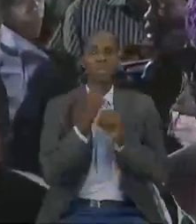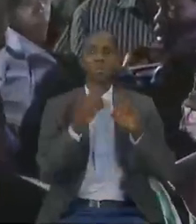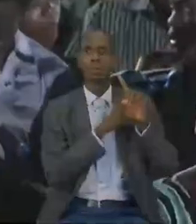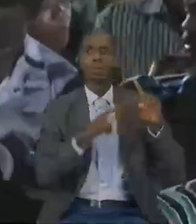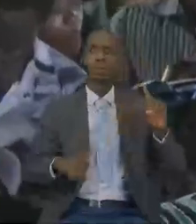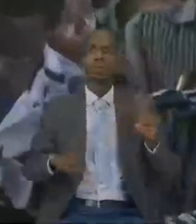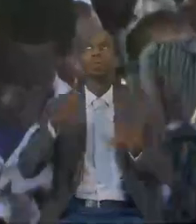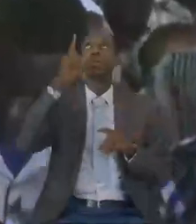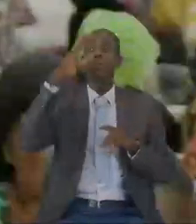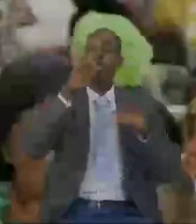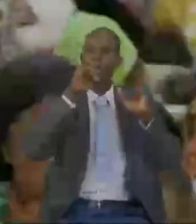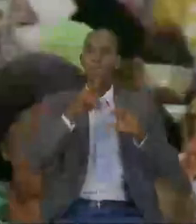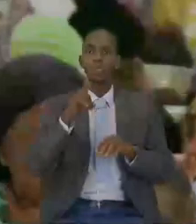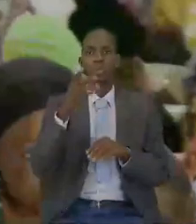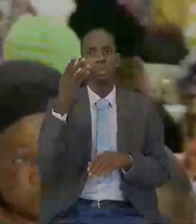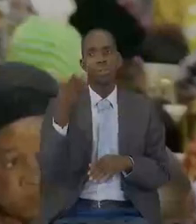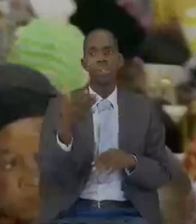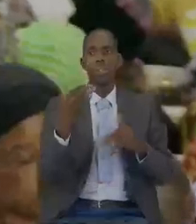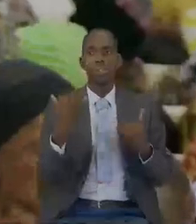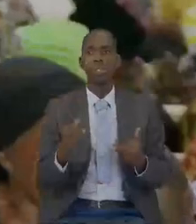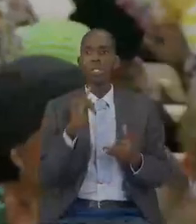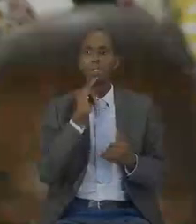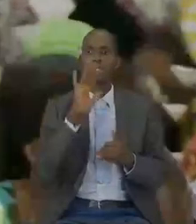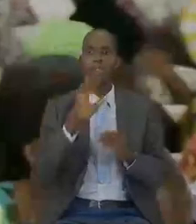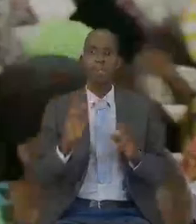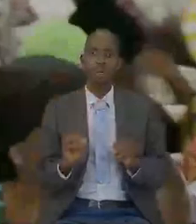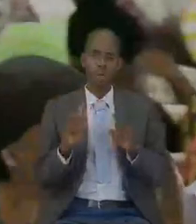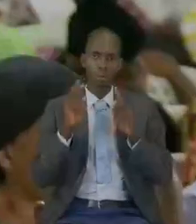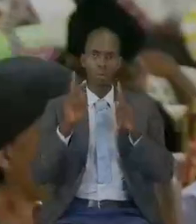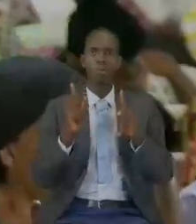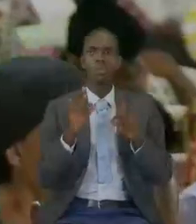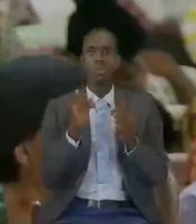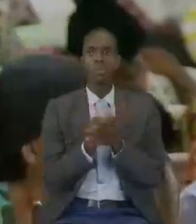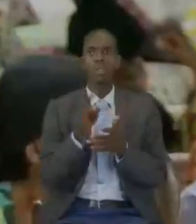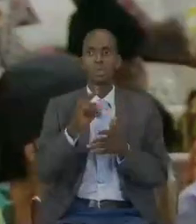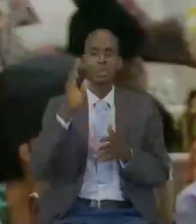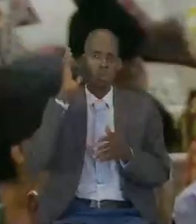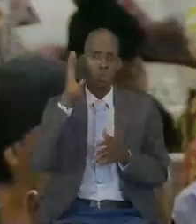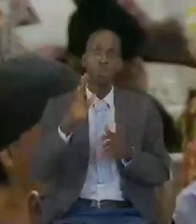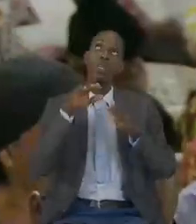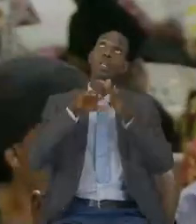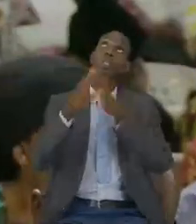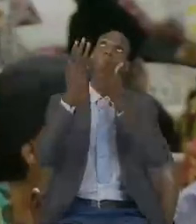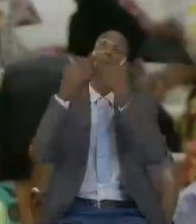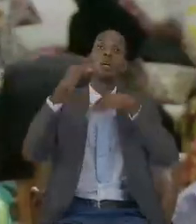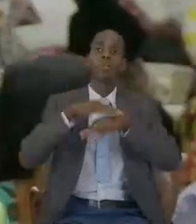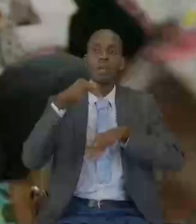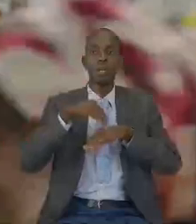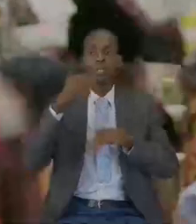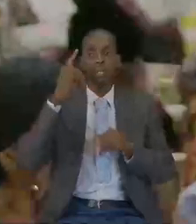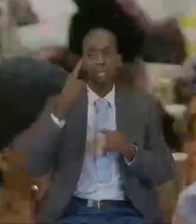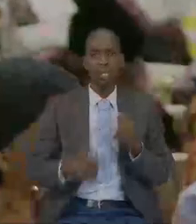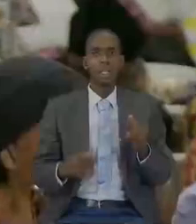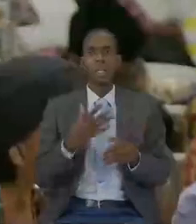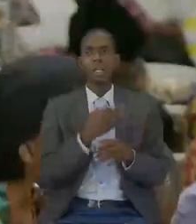Seigneur. Que Dieu te bénisse là-bas, que Dieu te bénisse là-bas. Voici ta chance, voici ta chance. Pour que tu puisses aller au ciel à